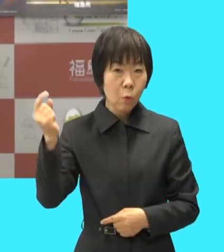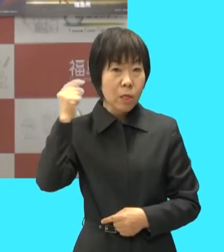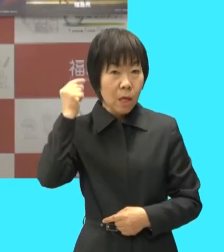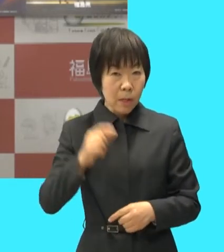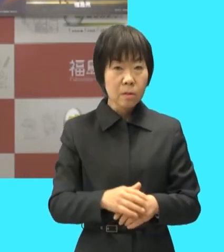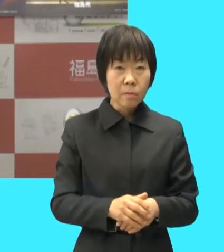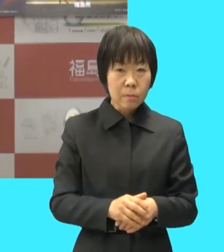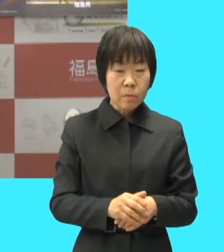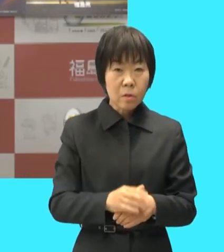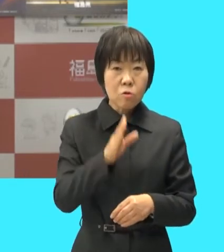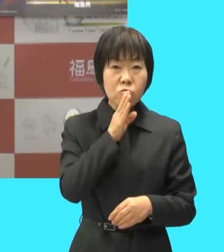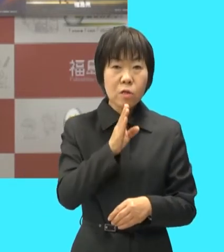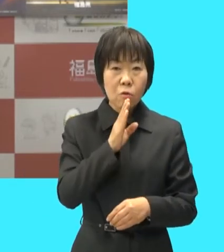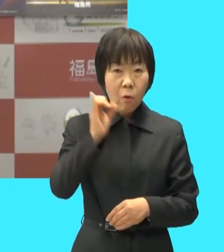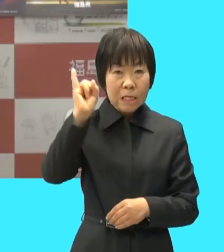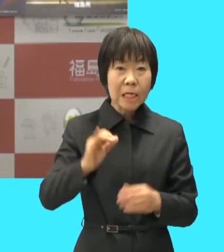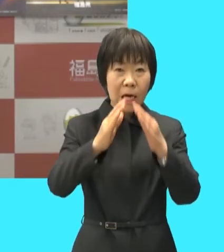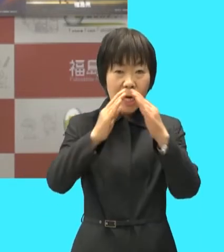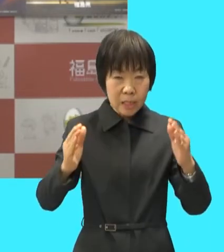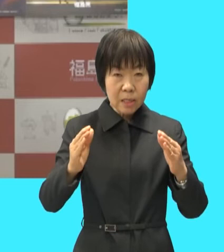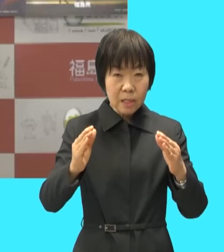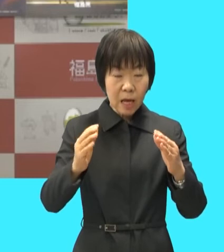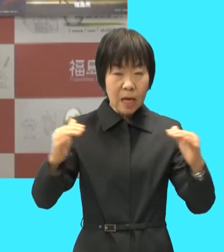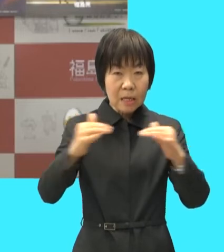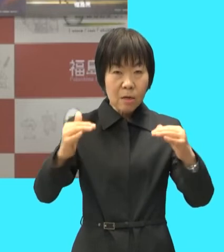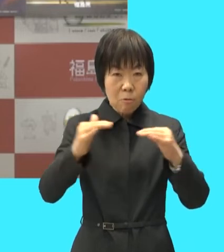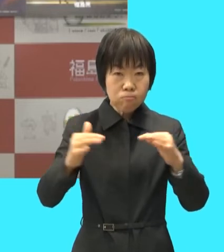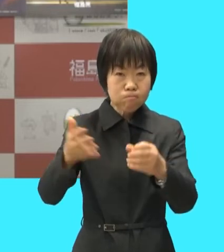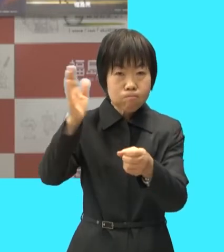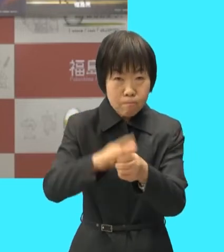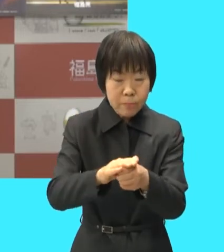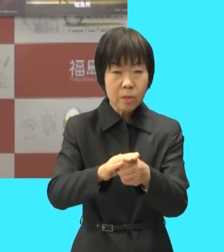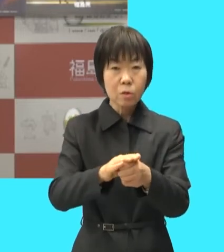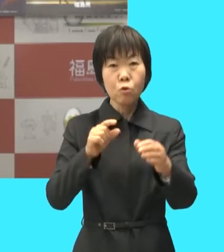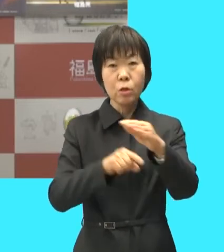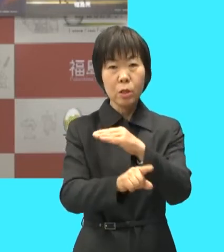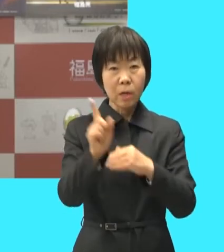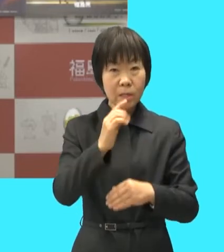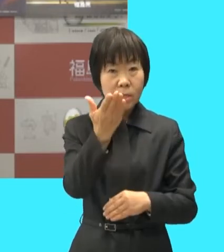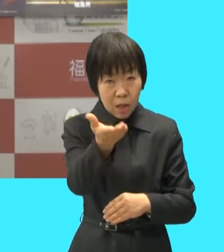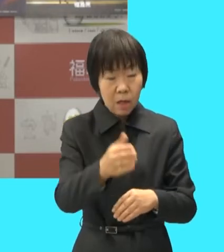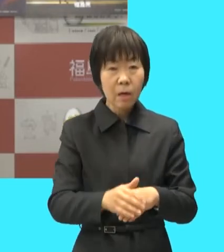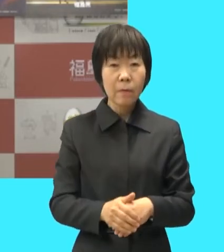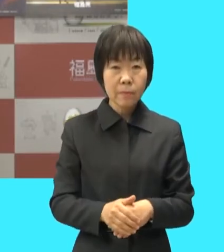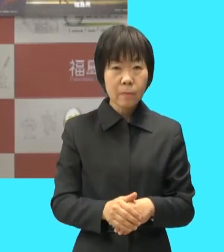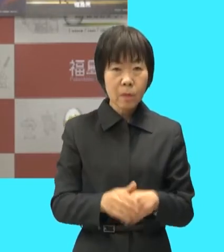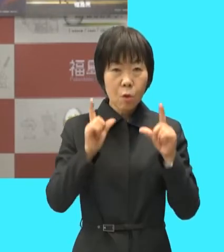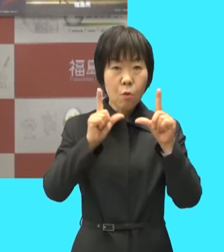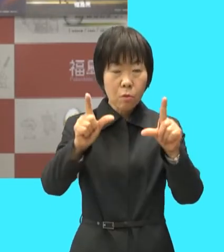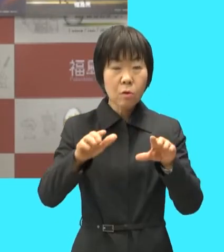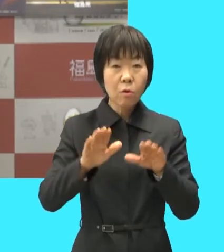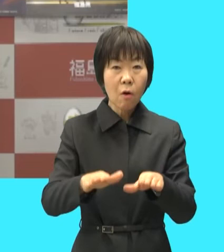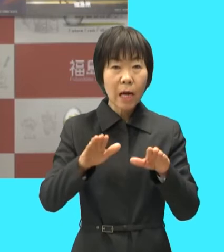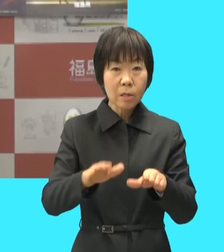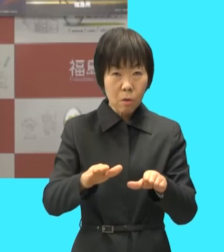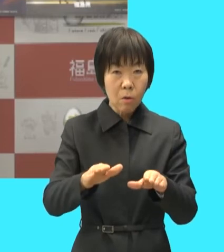その実行委員会の方がそもそも議論が非公表になっている理由というのを改めてお聞かせください。 はい、今回のこの聖